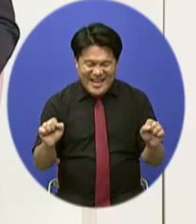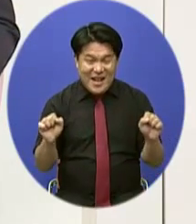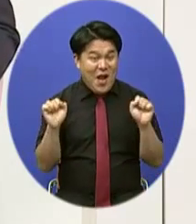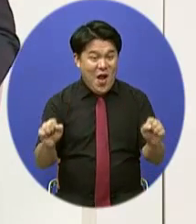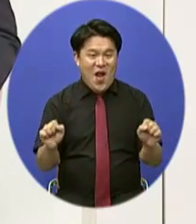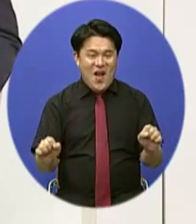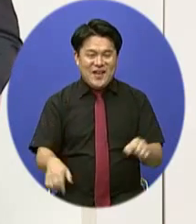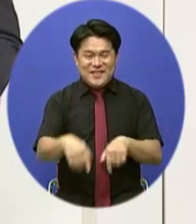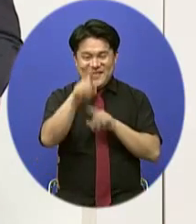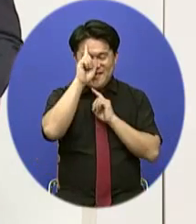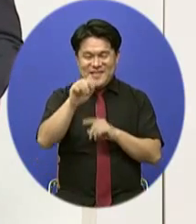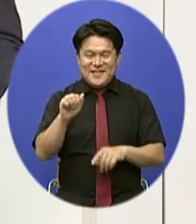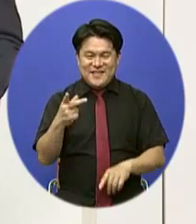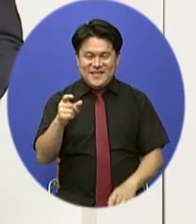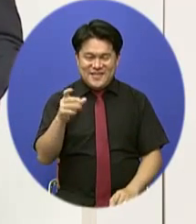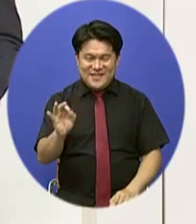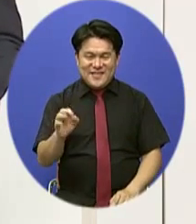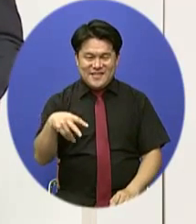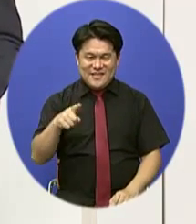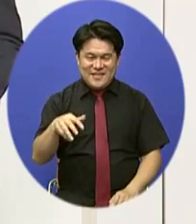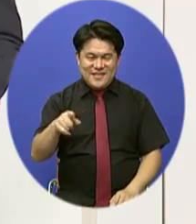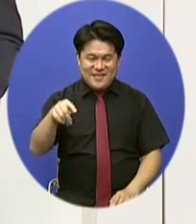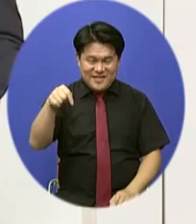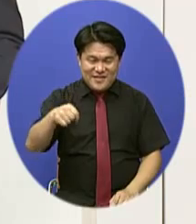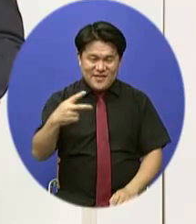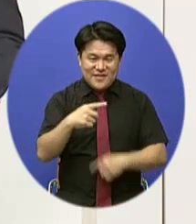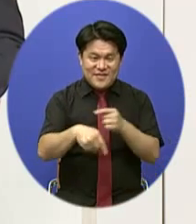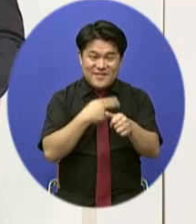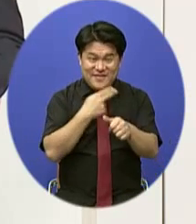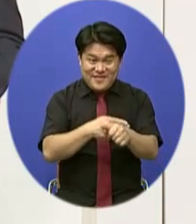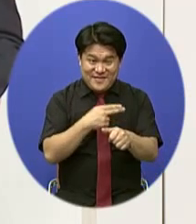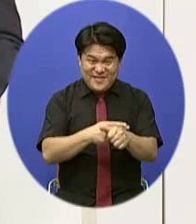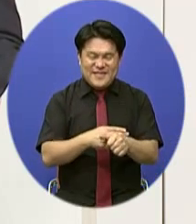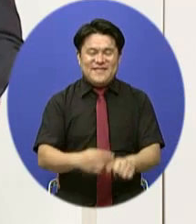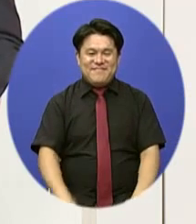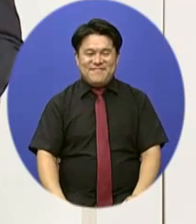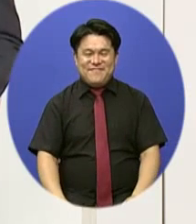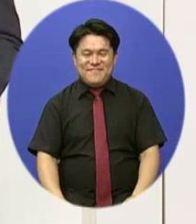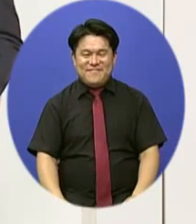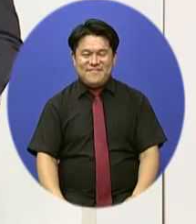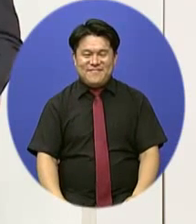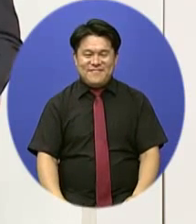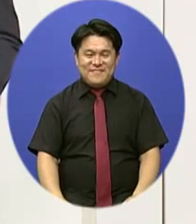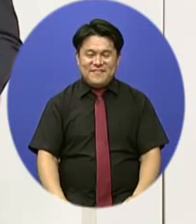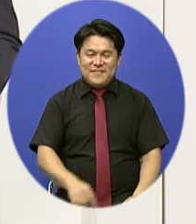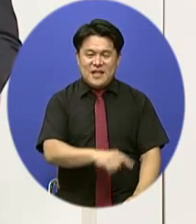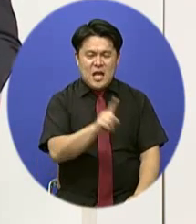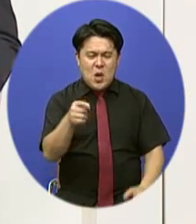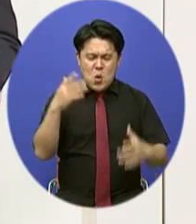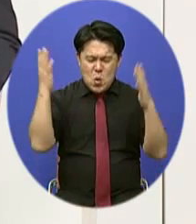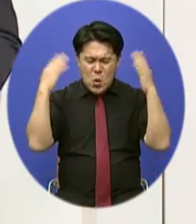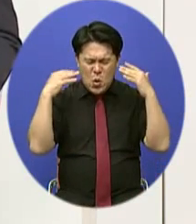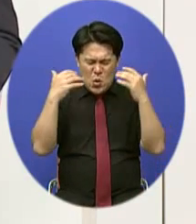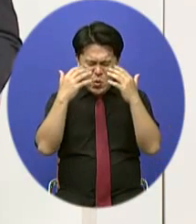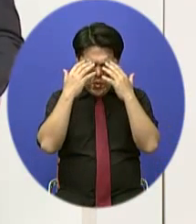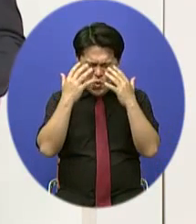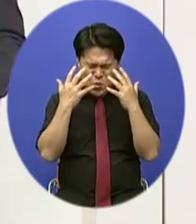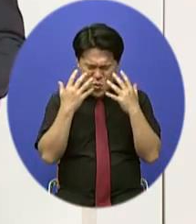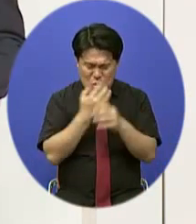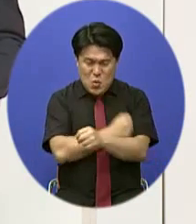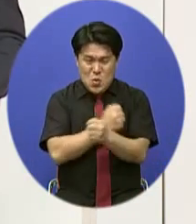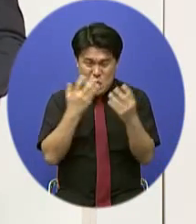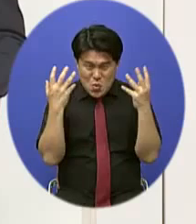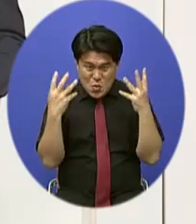어이, 반갑습니다. 서동훈님. 예. 또 수아선생님. 예. 아직 복은 나신데 고생 많이 하십니다. 아이,